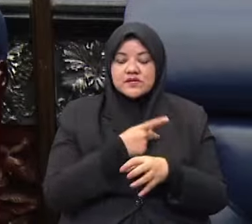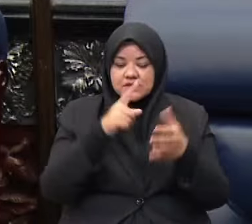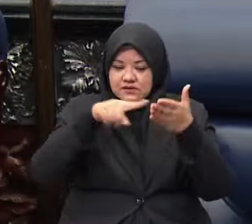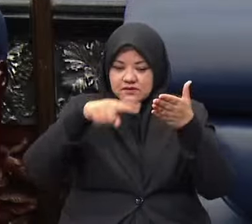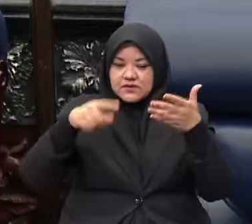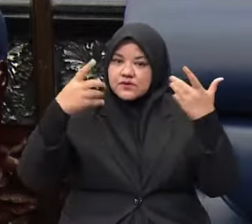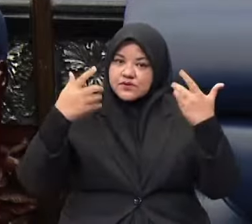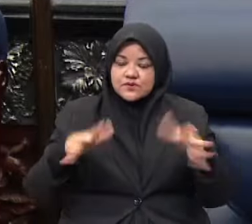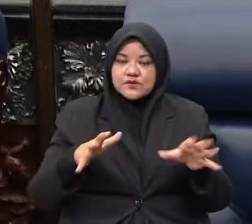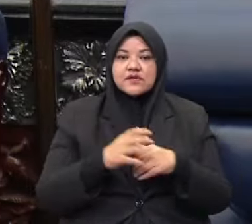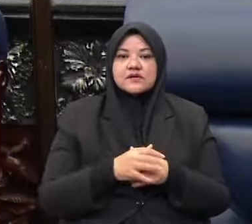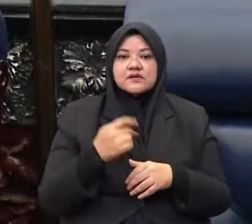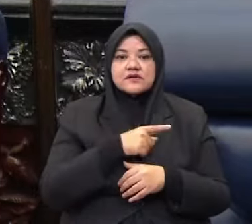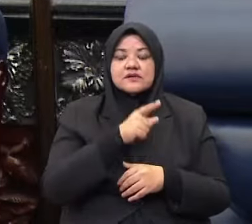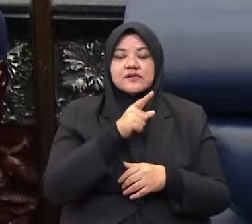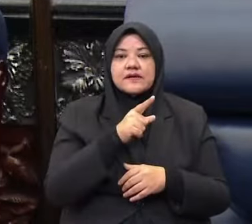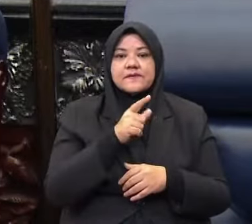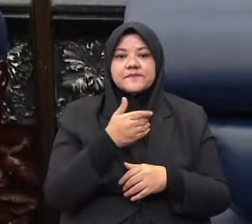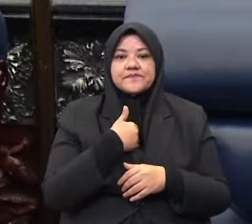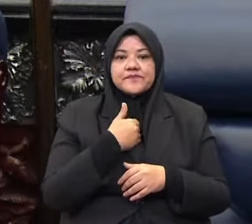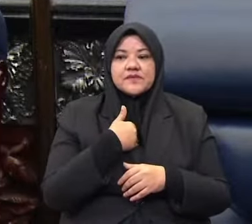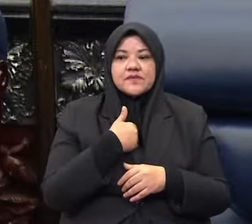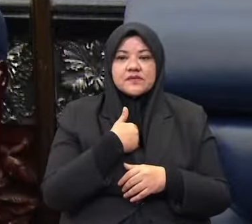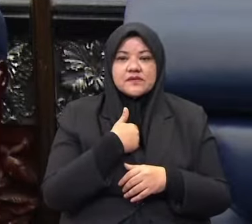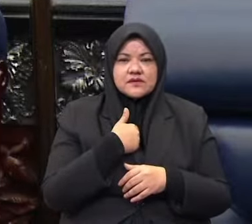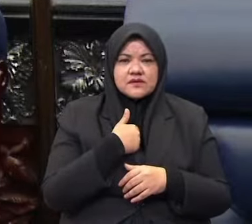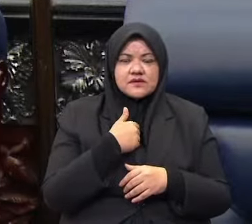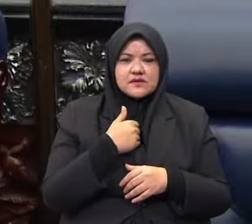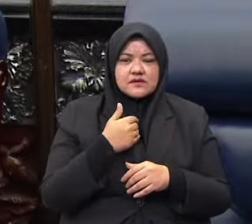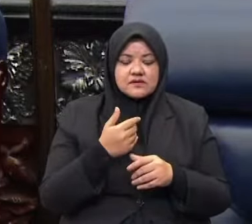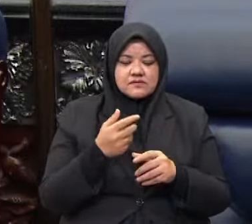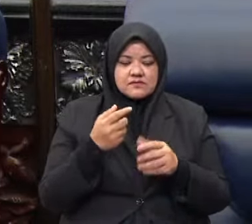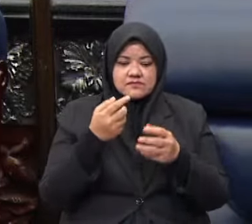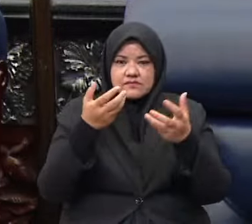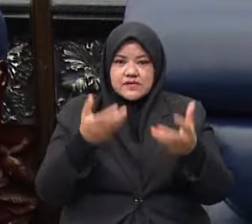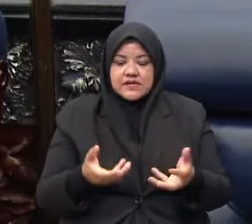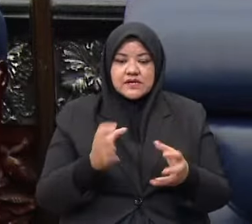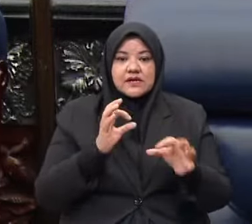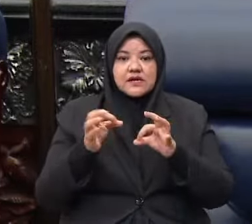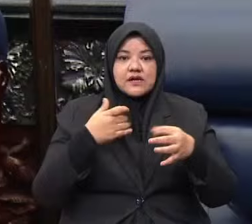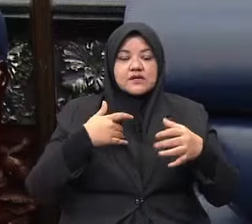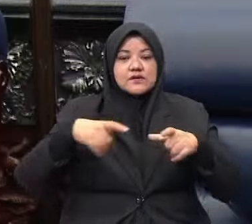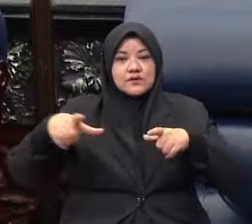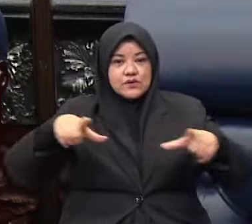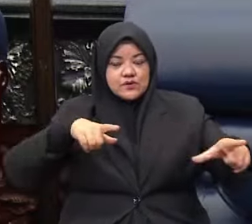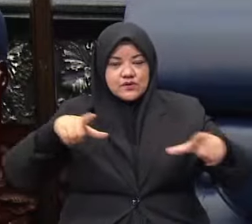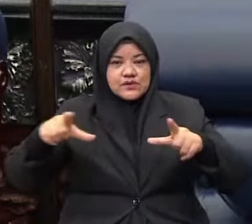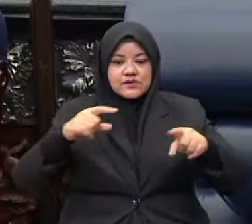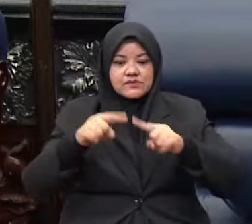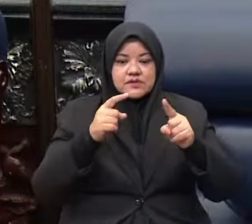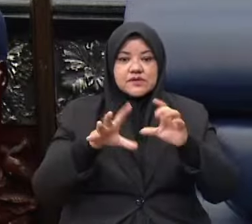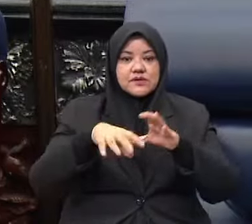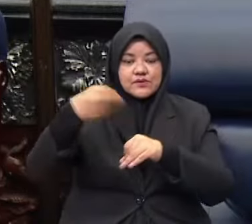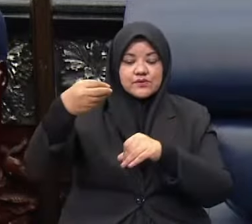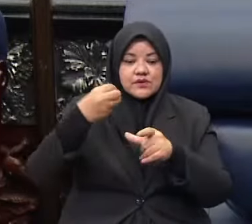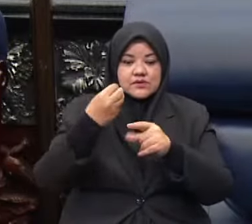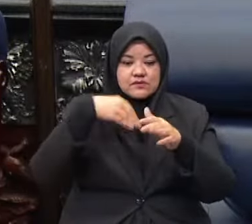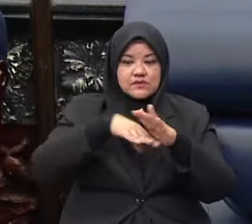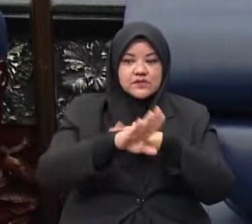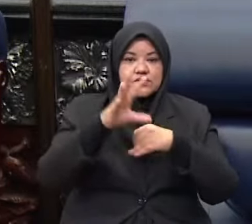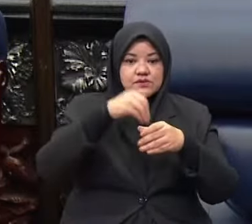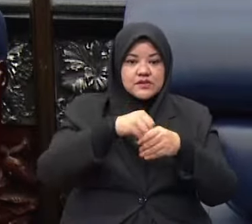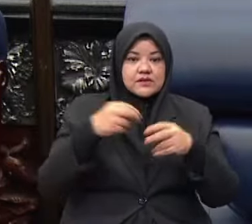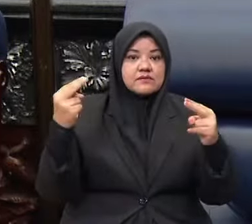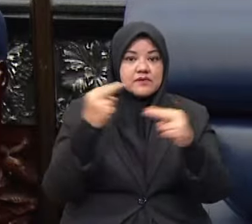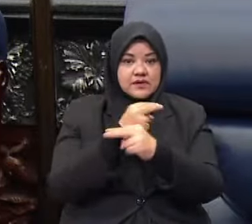kenal pasti ialah kita memasang weight in motion. Supaya mana-mana kenderaan berat apabila dia keluar ataupun masuk dalam Debor